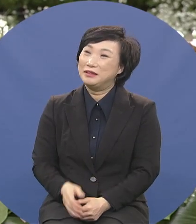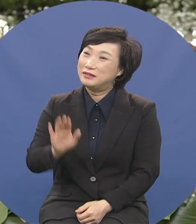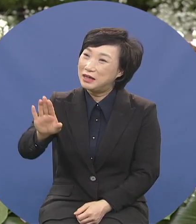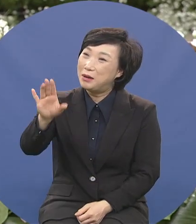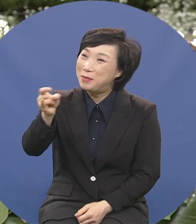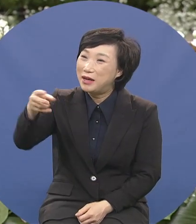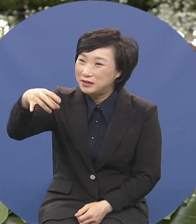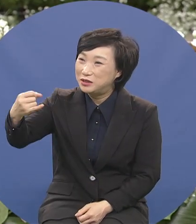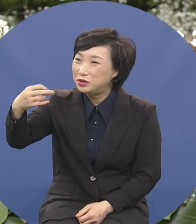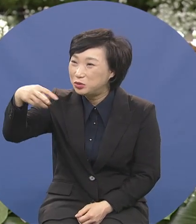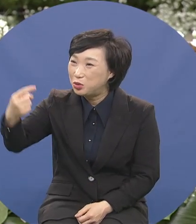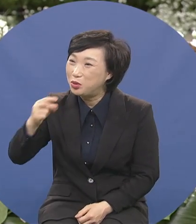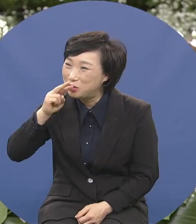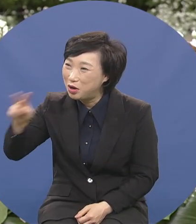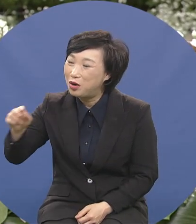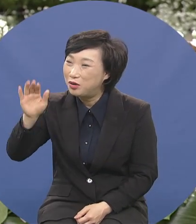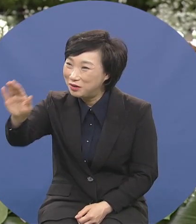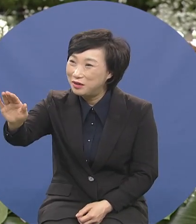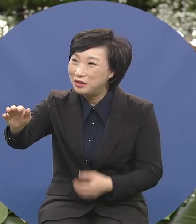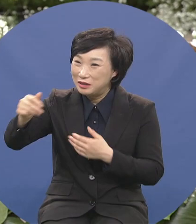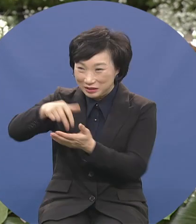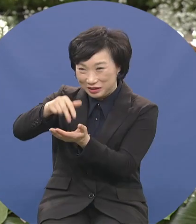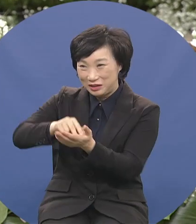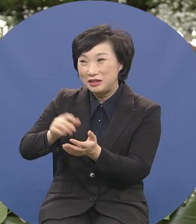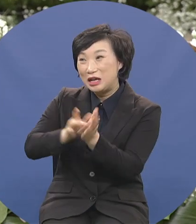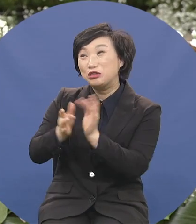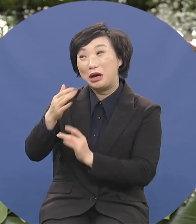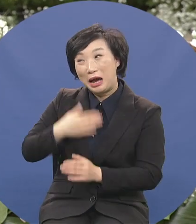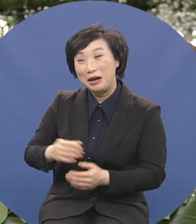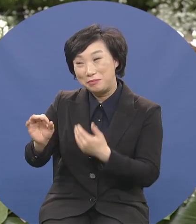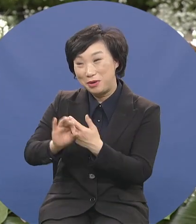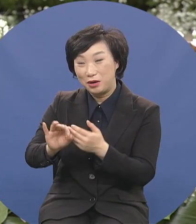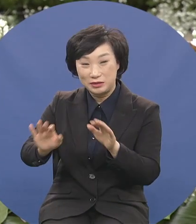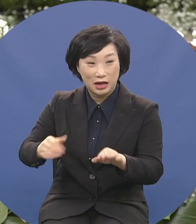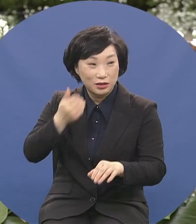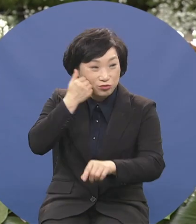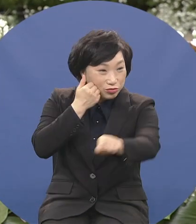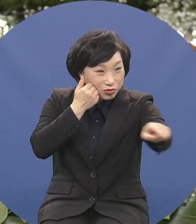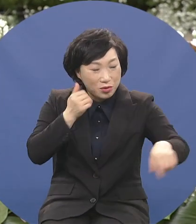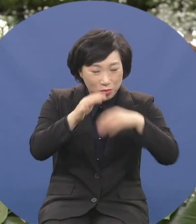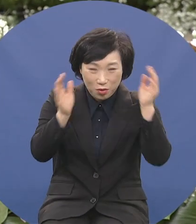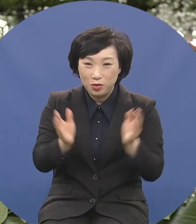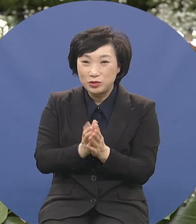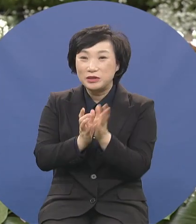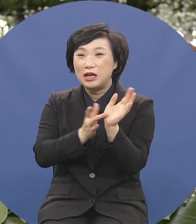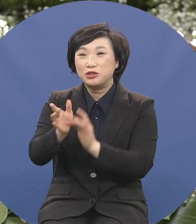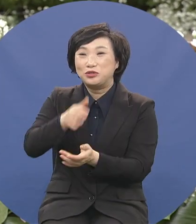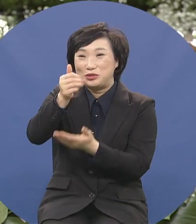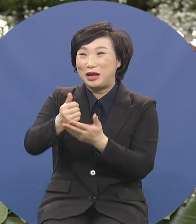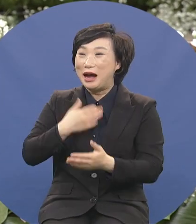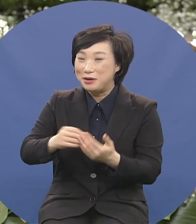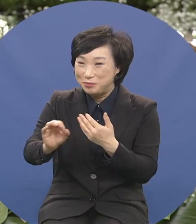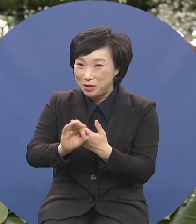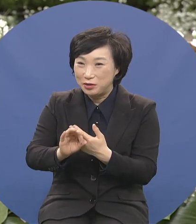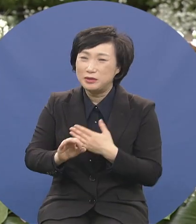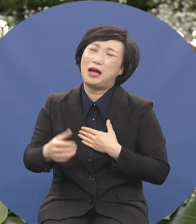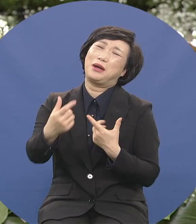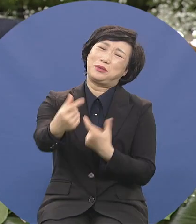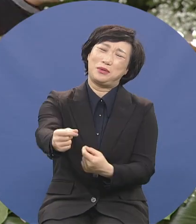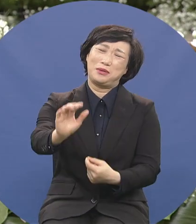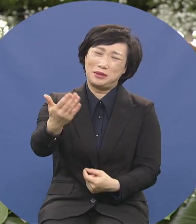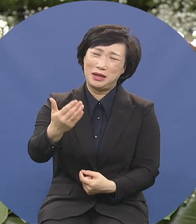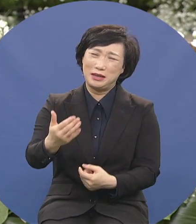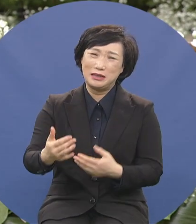당신도 예수를 알면, 누구든지 예수를 알면 나처럼 될 것입니다.